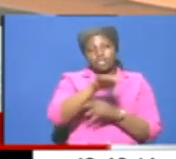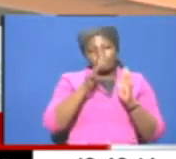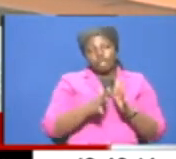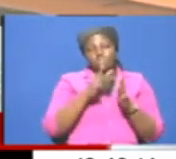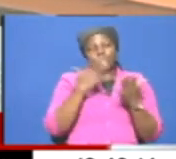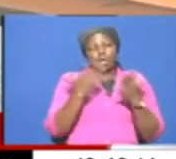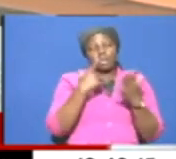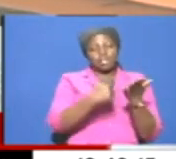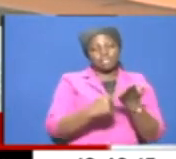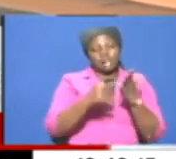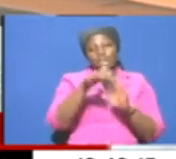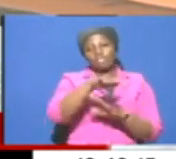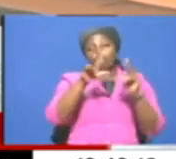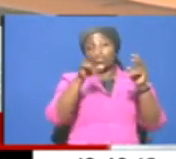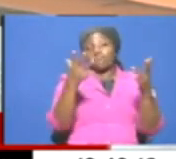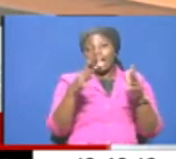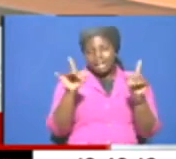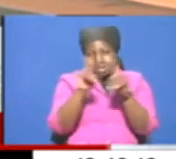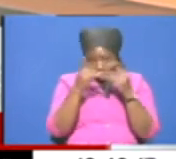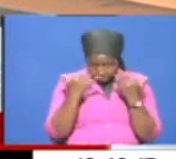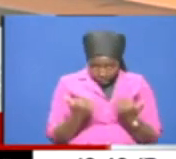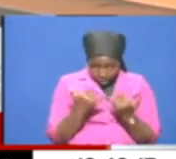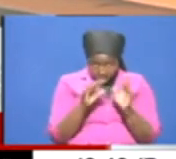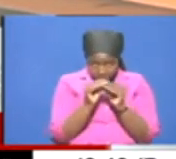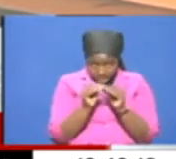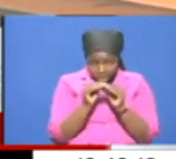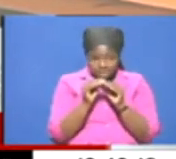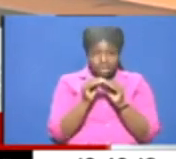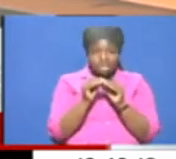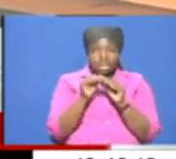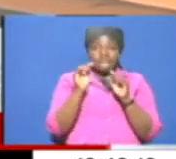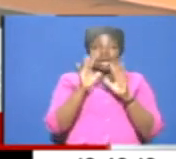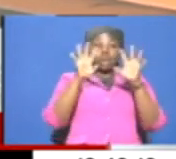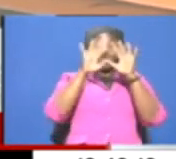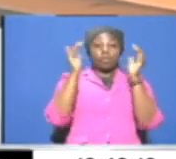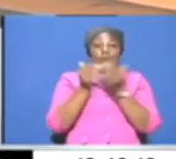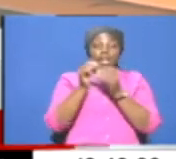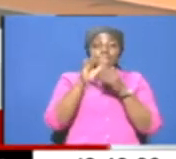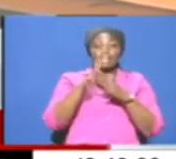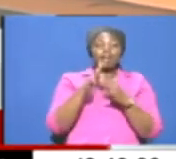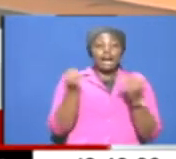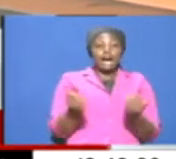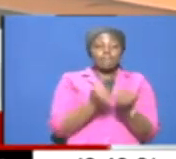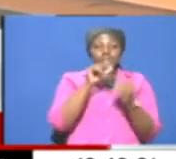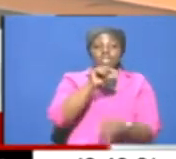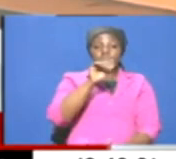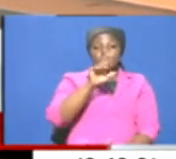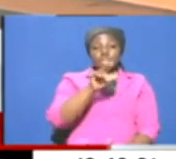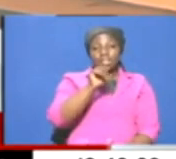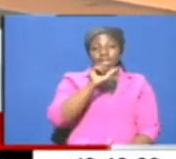ya mazingira, ambapo hata kwa sasa mkutano wa viongozi wa dunia unafanyika Glasgow nchini